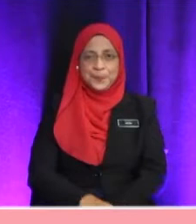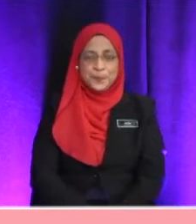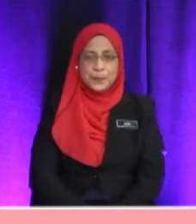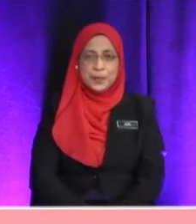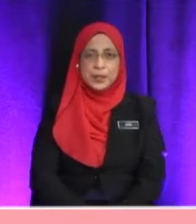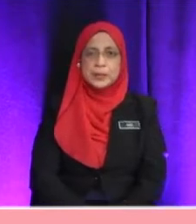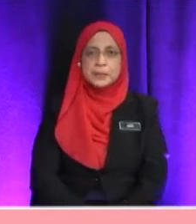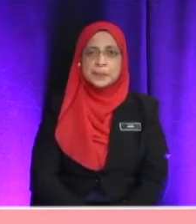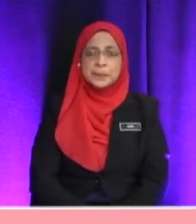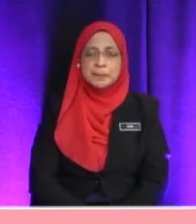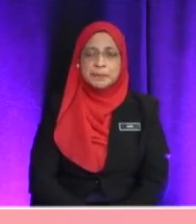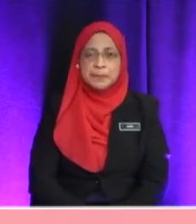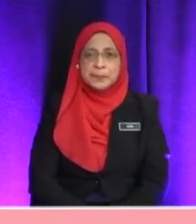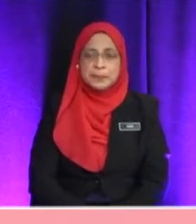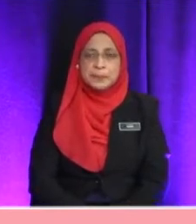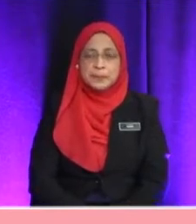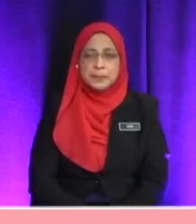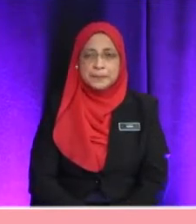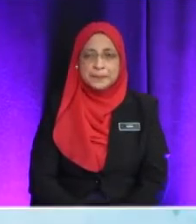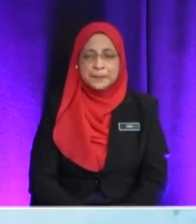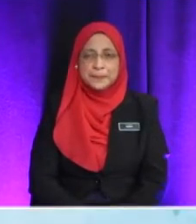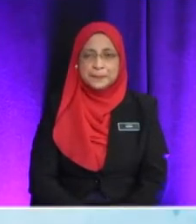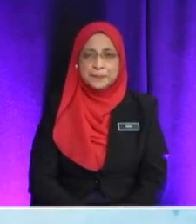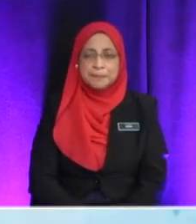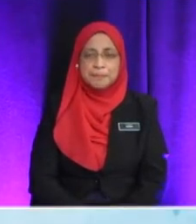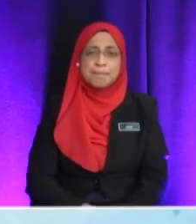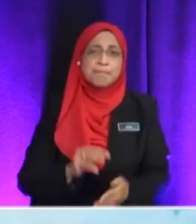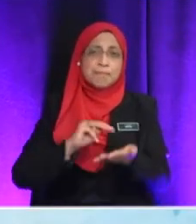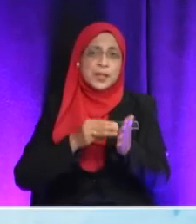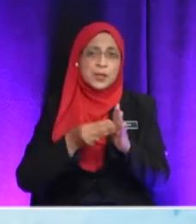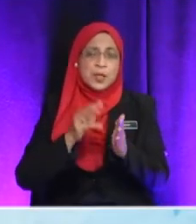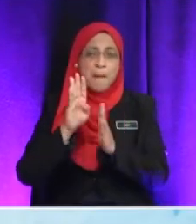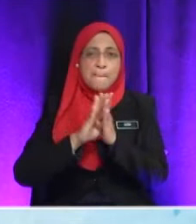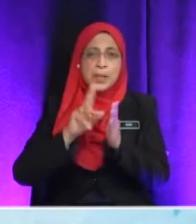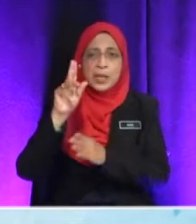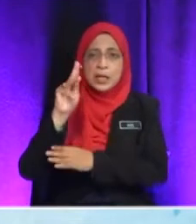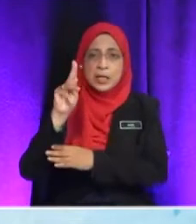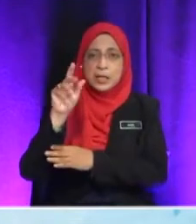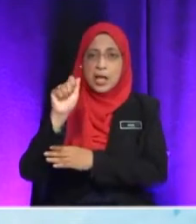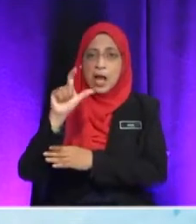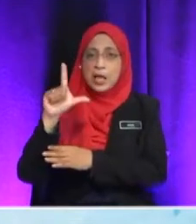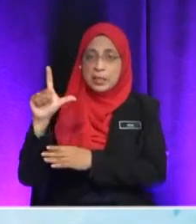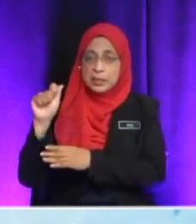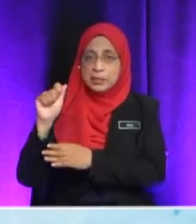hai hai berikan itu maksud untuk memastikan